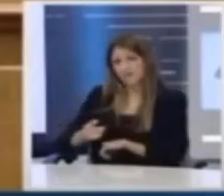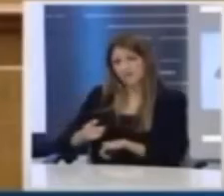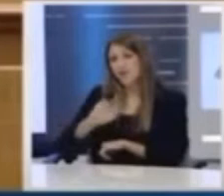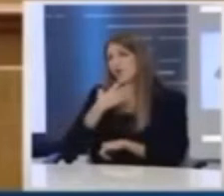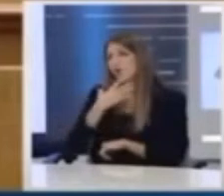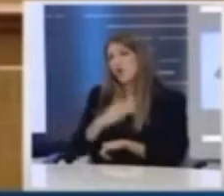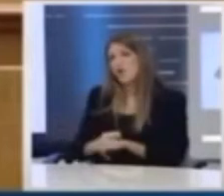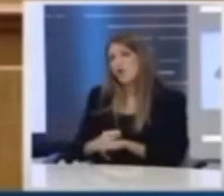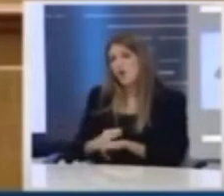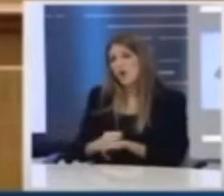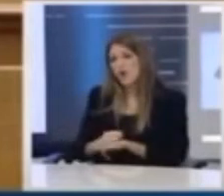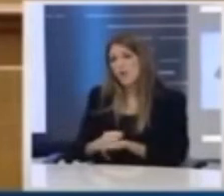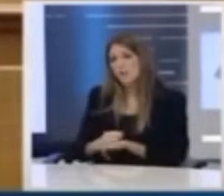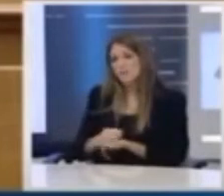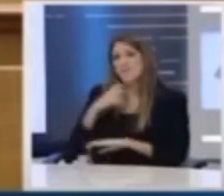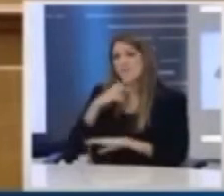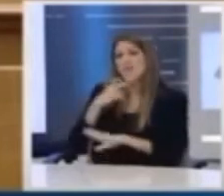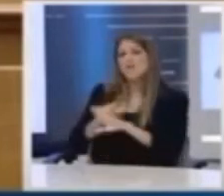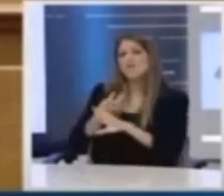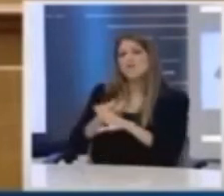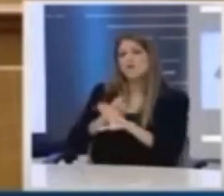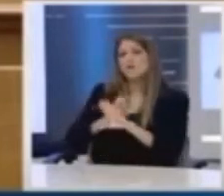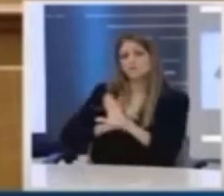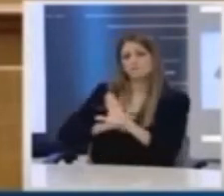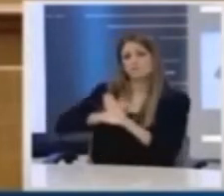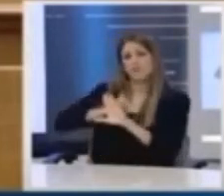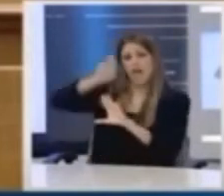Επειδή ανέβηκε στον Ημιτό και του το είπε ένας εξωγήινος.